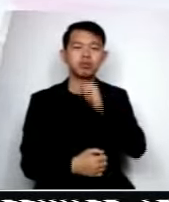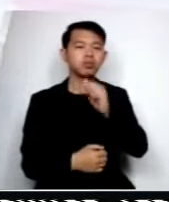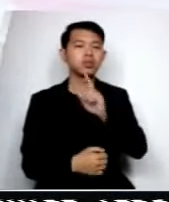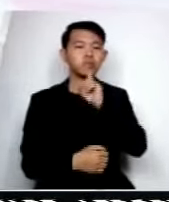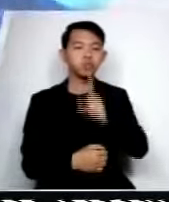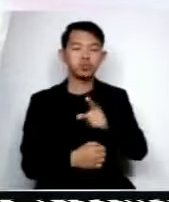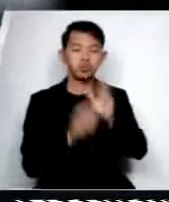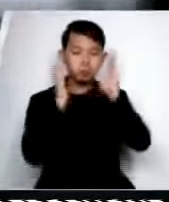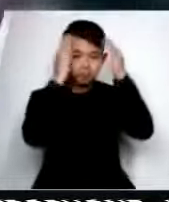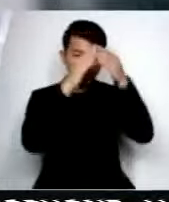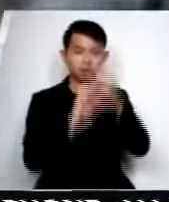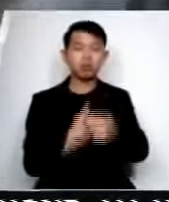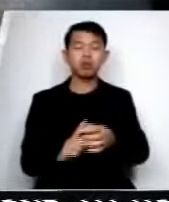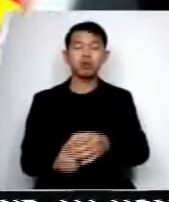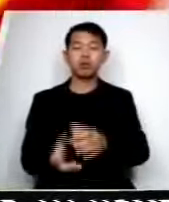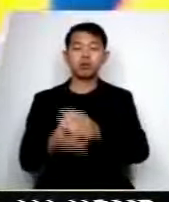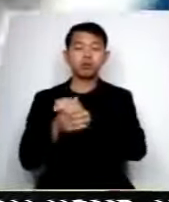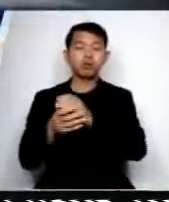Chino Gaston.